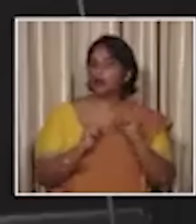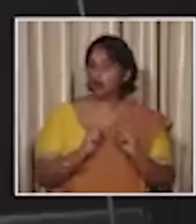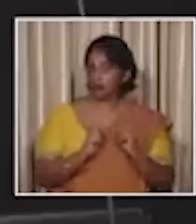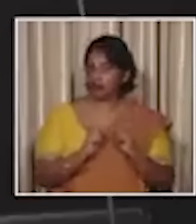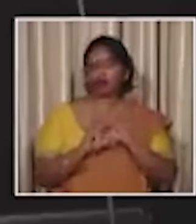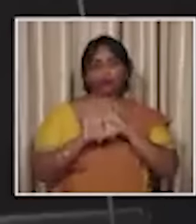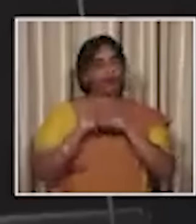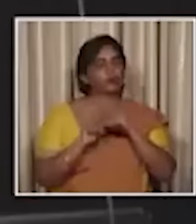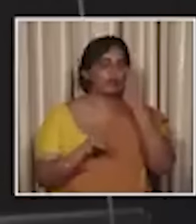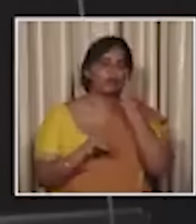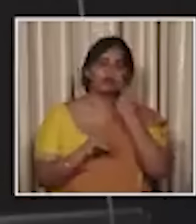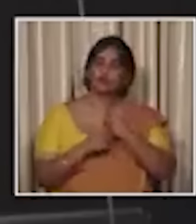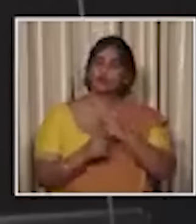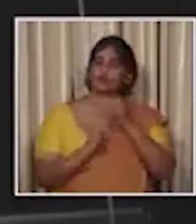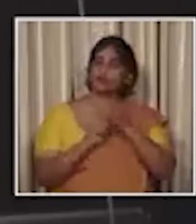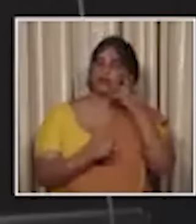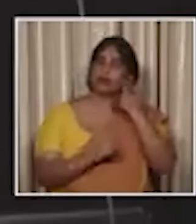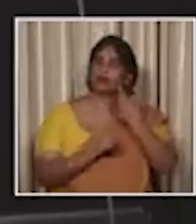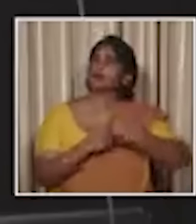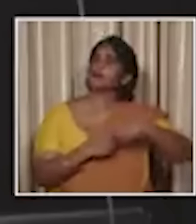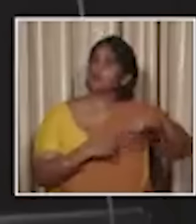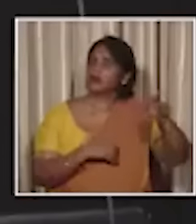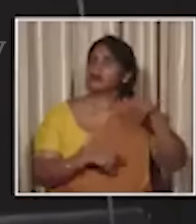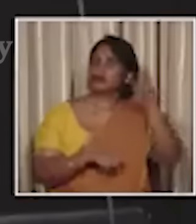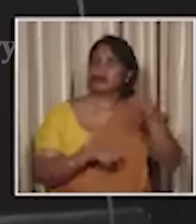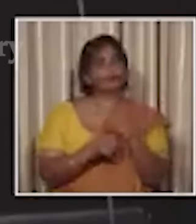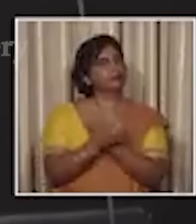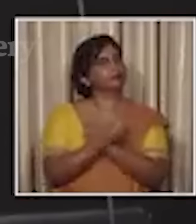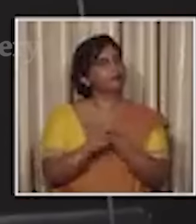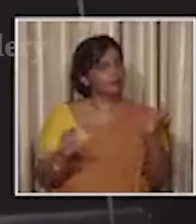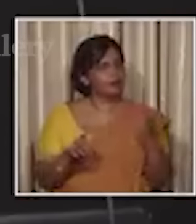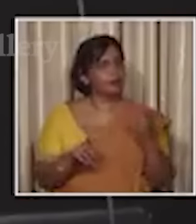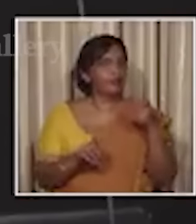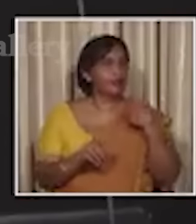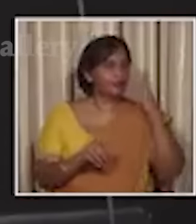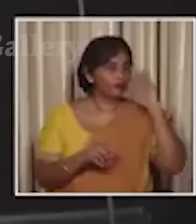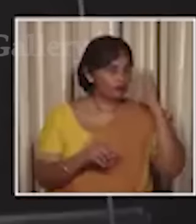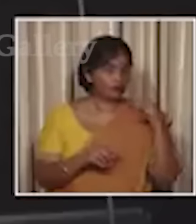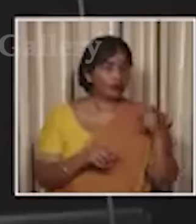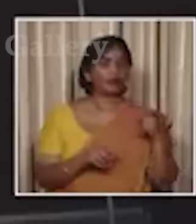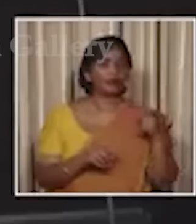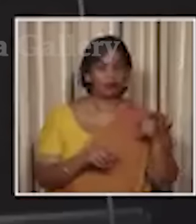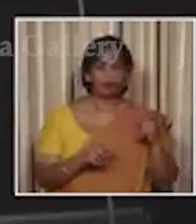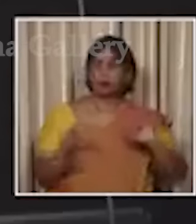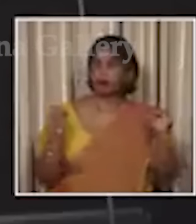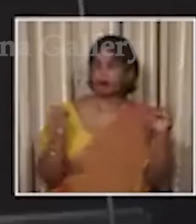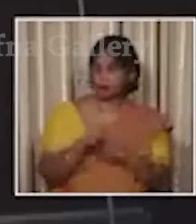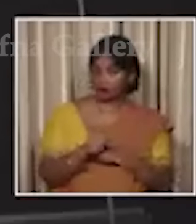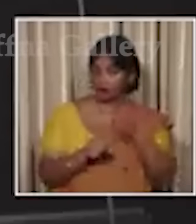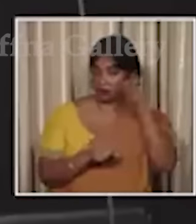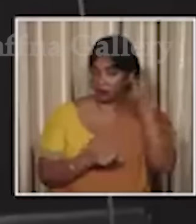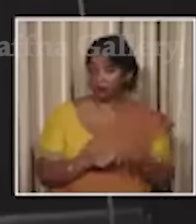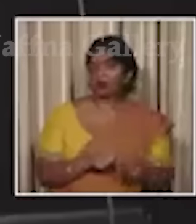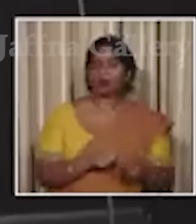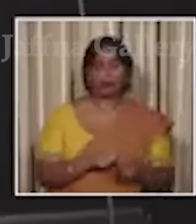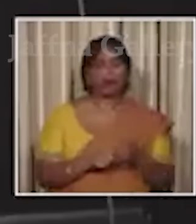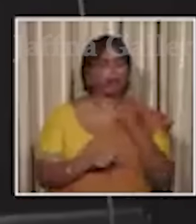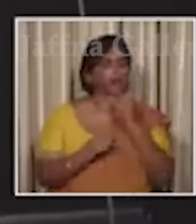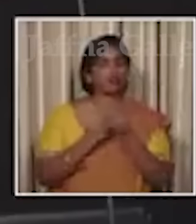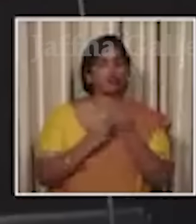இருக்கிறது? ஒரு செய்த மிகப்பெரிய படுகொலை செய்த குற்றவாளி தண்டிக்கப்படவில்லை, அவருடைய தண்டனை உடனடியாக